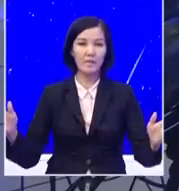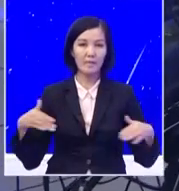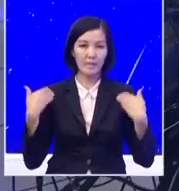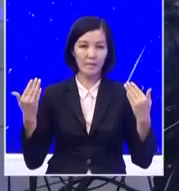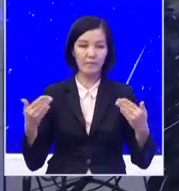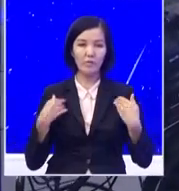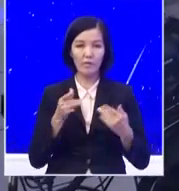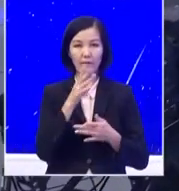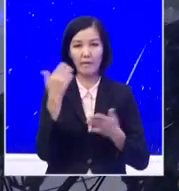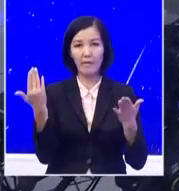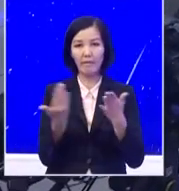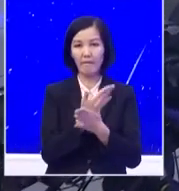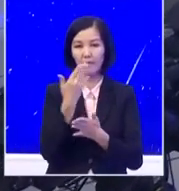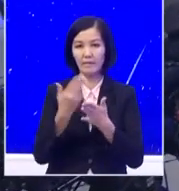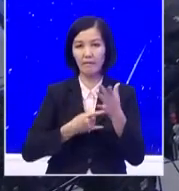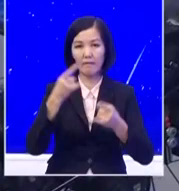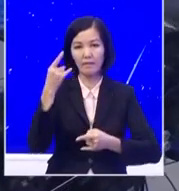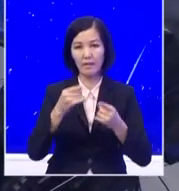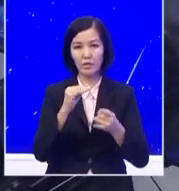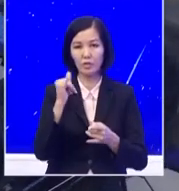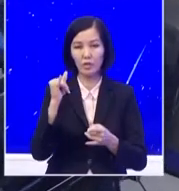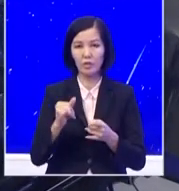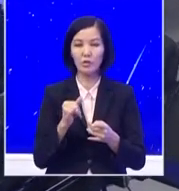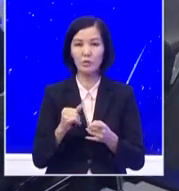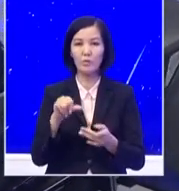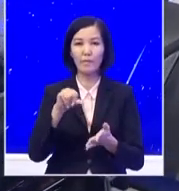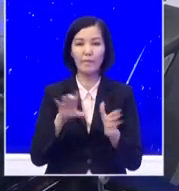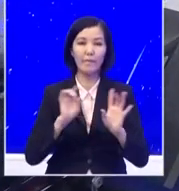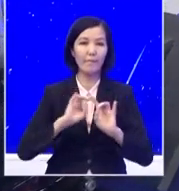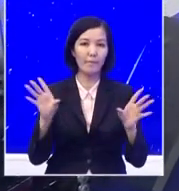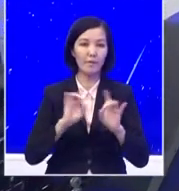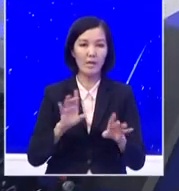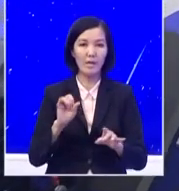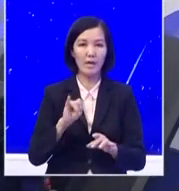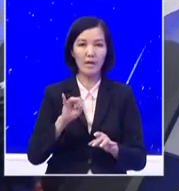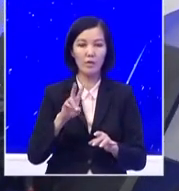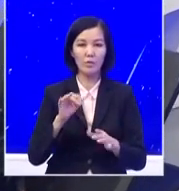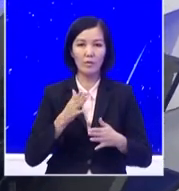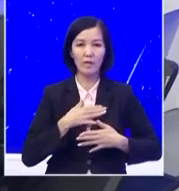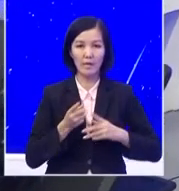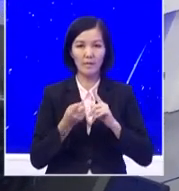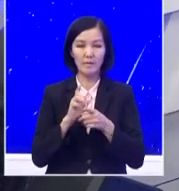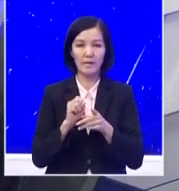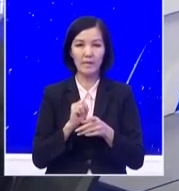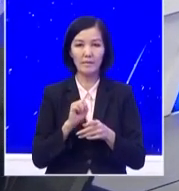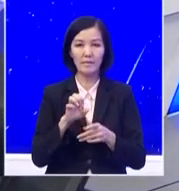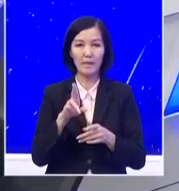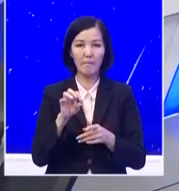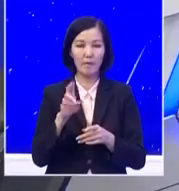Здравствуйте. Время новостей на телеканале ЖТСУ. В студии Айнур Мейрханова. Сурдоперевод обеспечивает Айгуль Стамбекова.